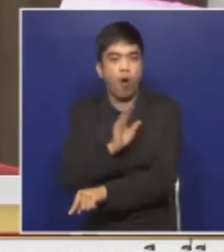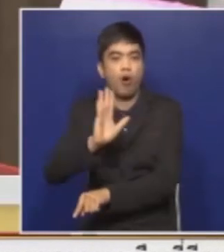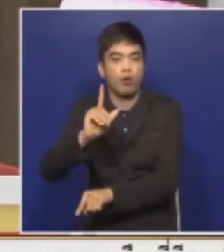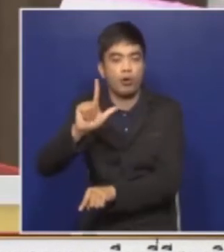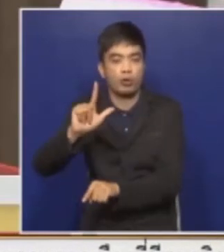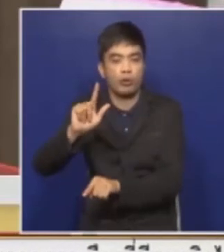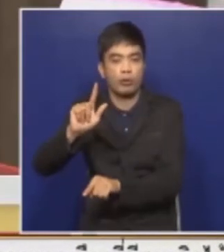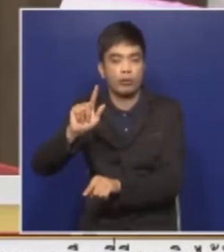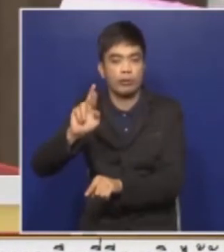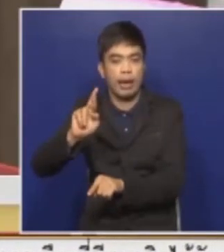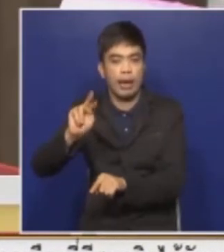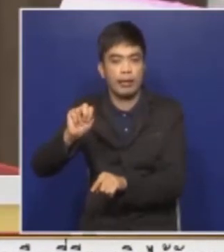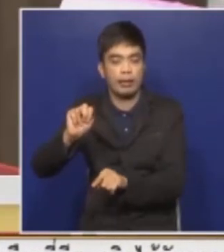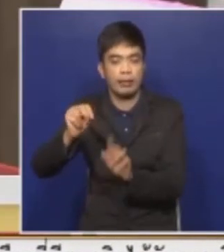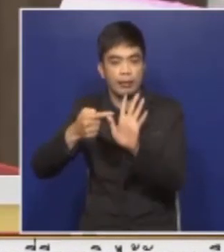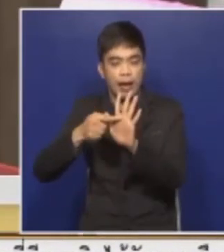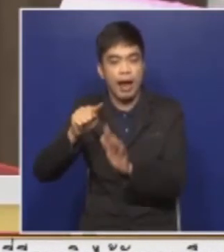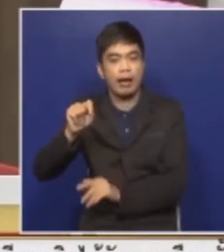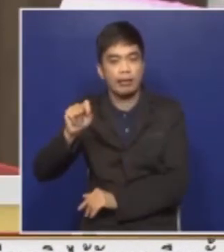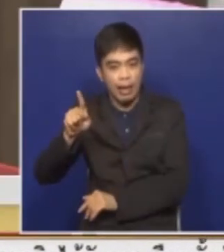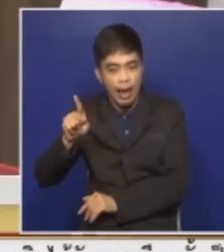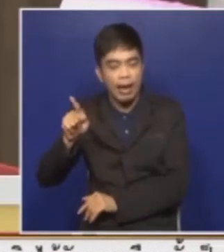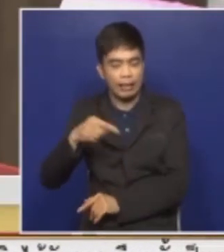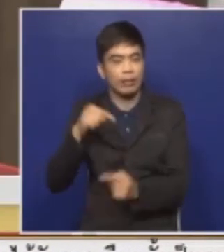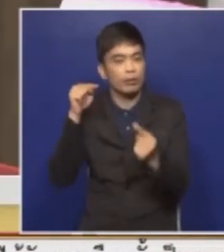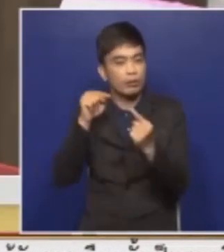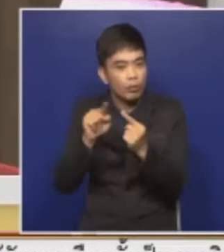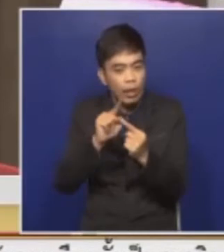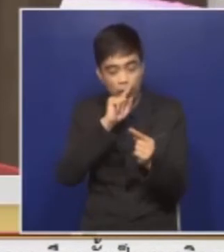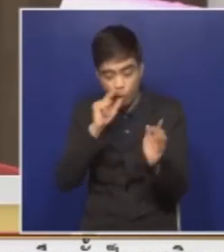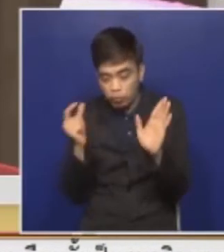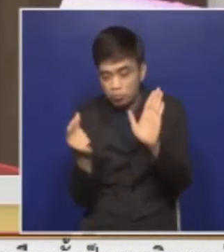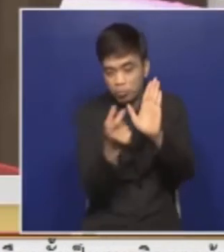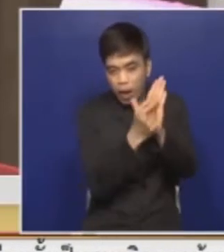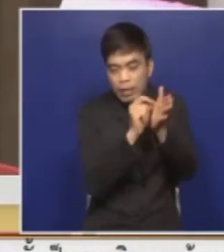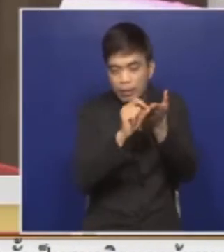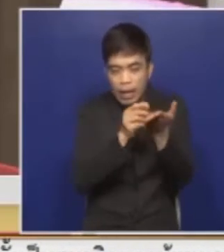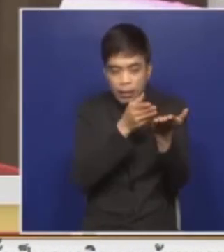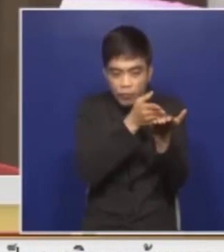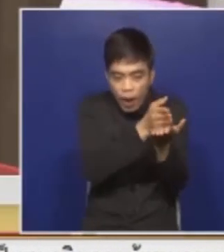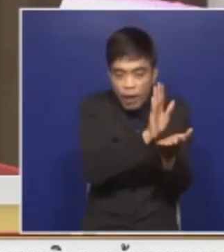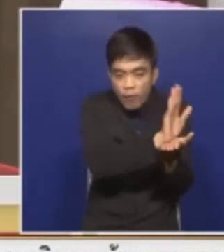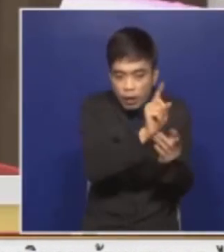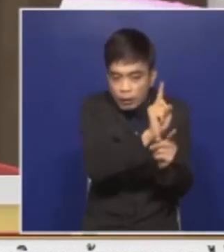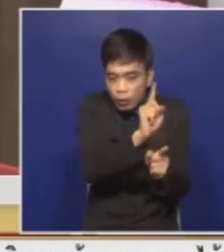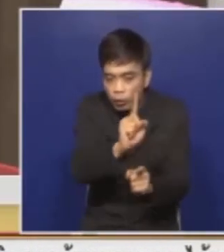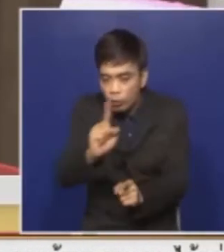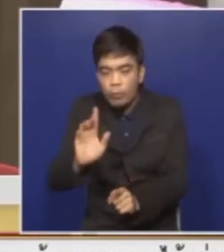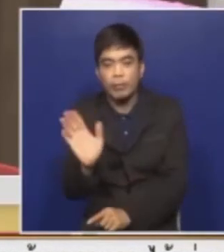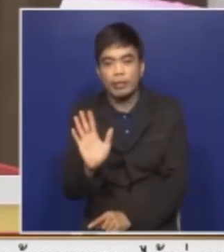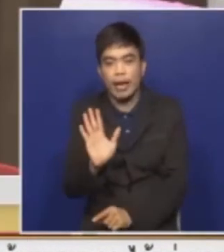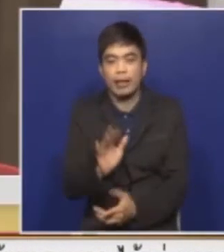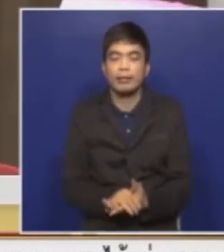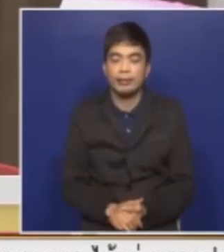ในประเด็นเรื่องไม่ได้ไปเขียนไว้ว่าในด้านนี้1คนด้านนี้1คนใน2ด้